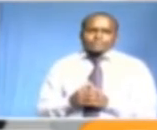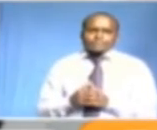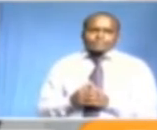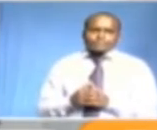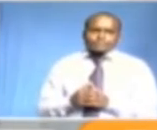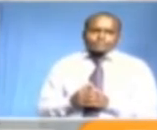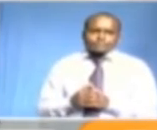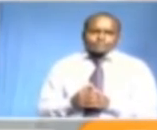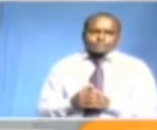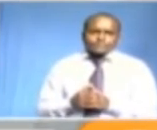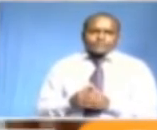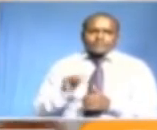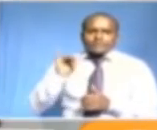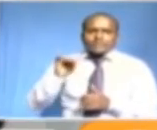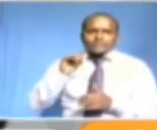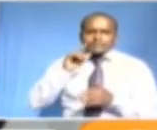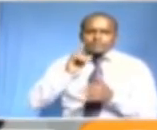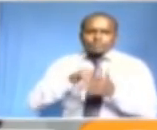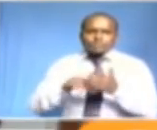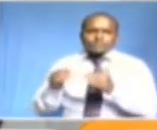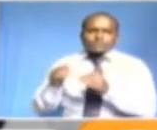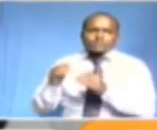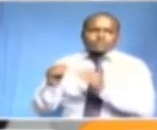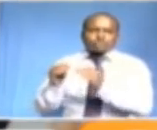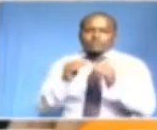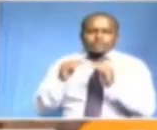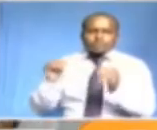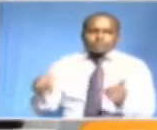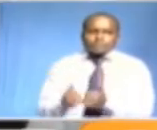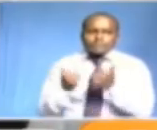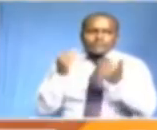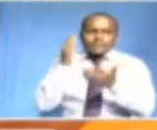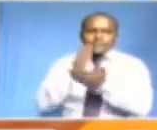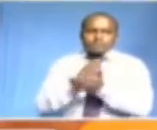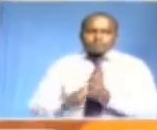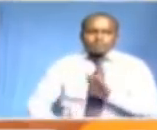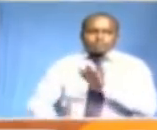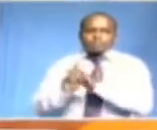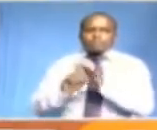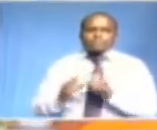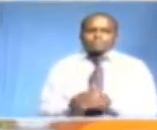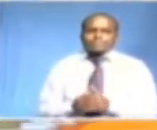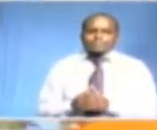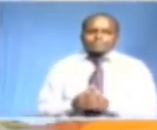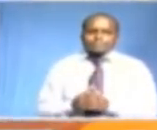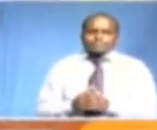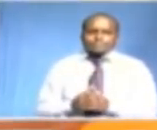ndio ningetaka haki itendeke na ukweli uonekane.